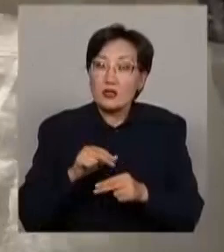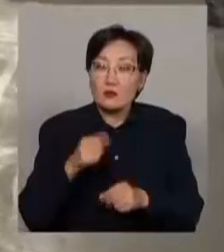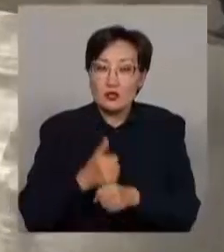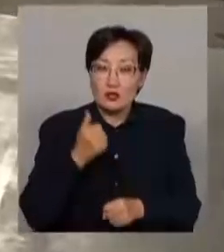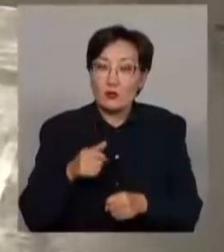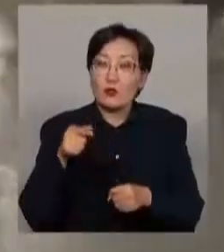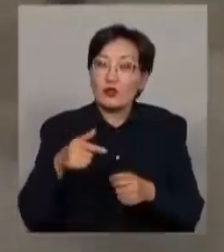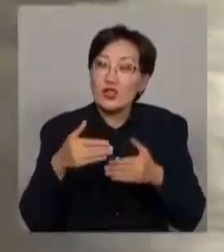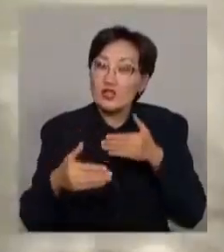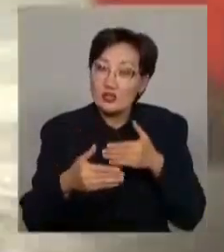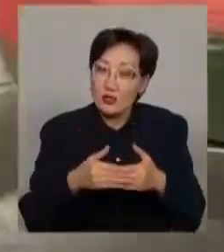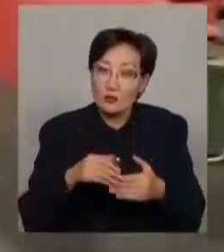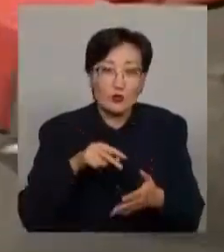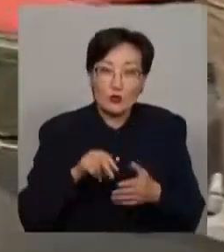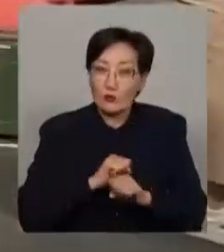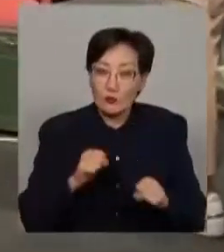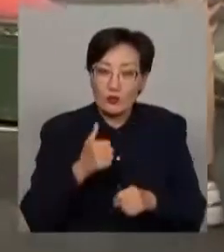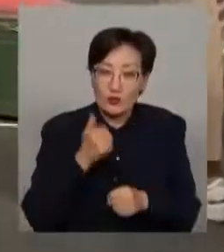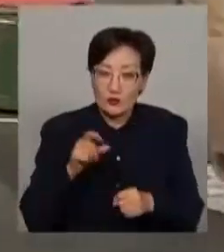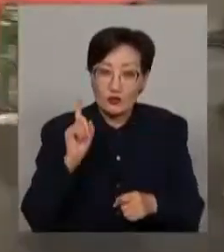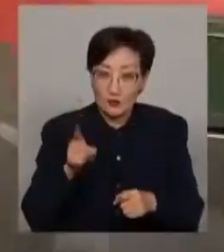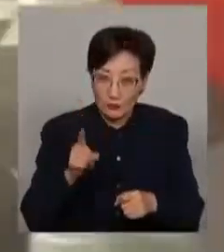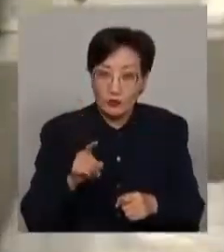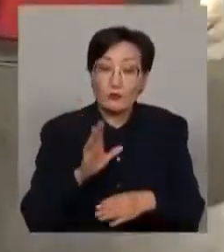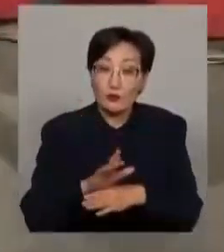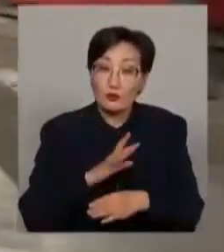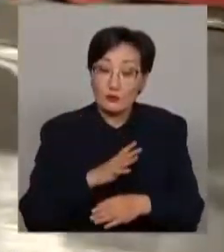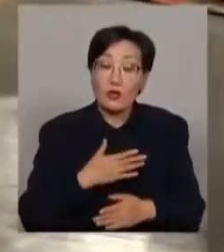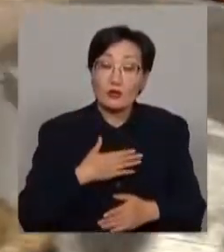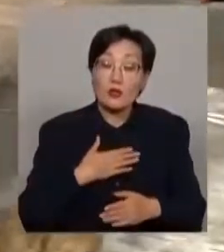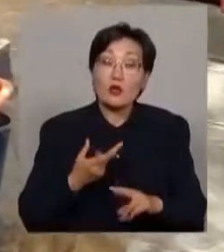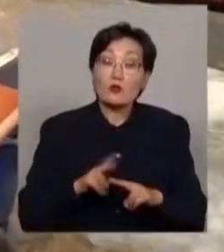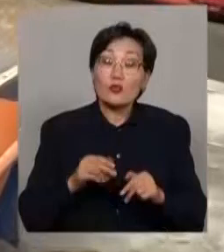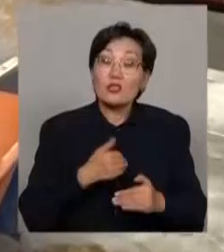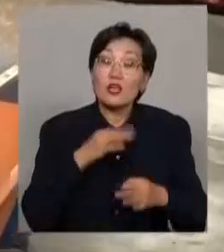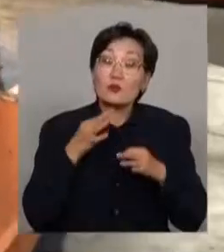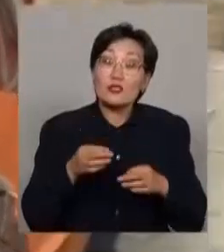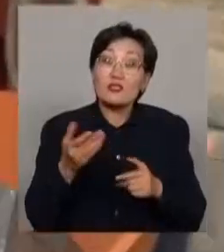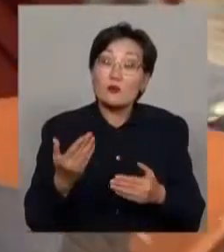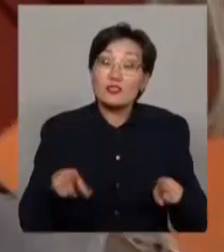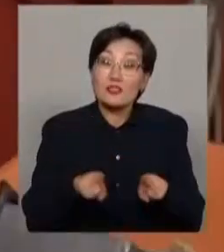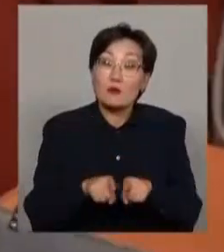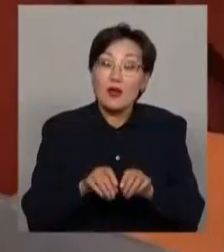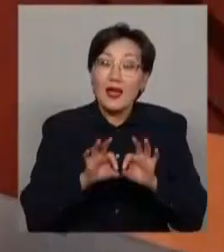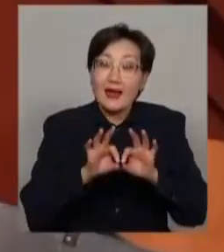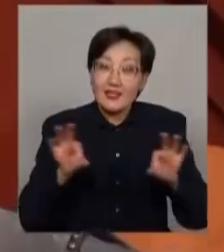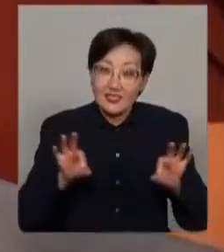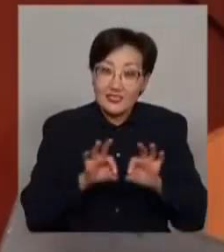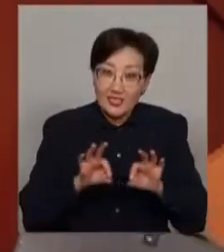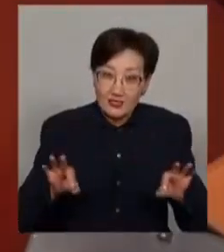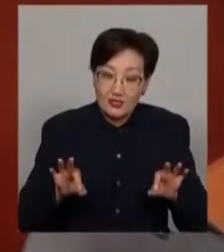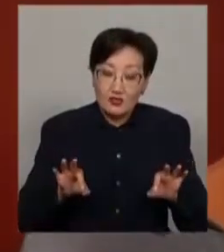қарай жақындамауды қатал түрде ескертіп бұйырды. Осы тұста айта кеткім келіп тұр, мынау секілді арқандардың